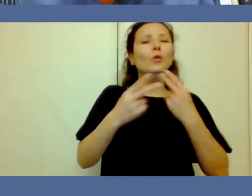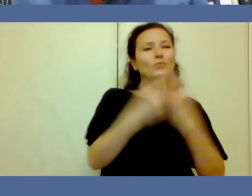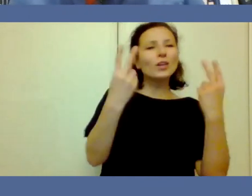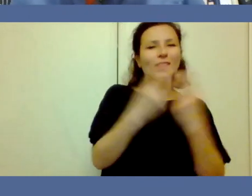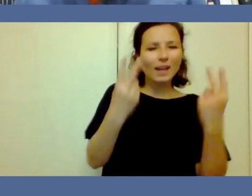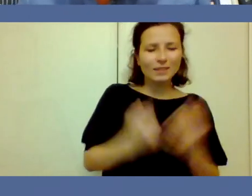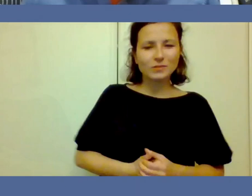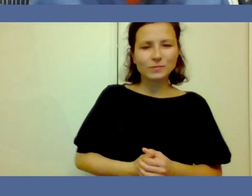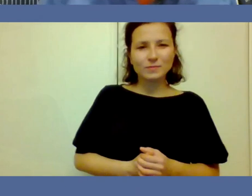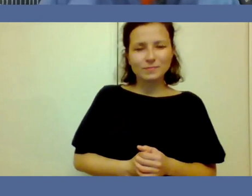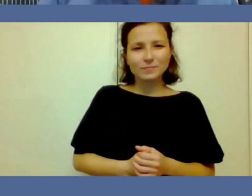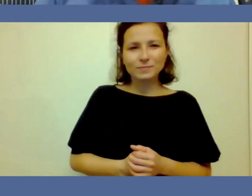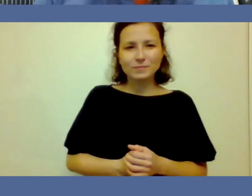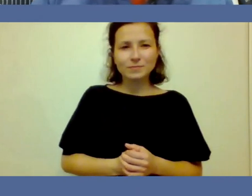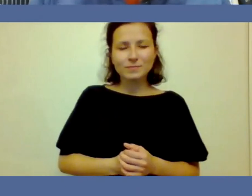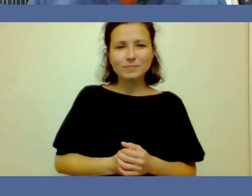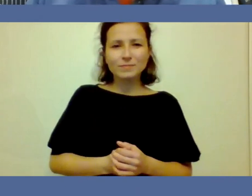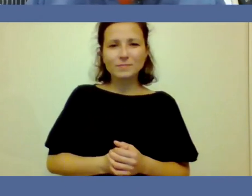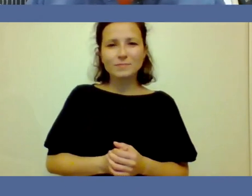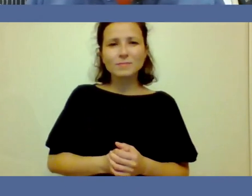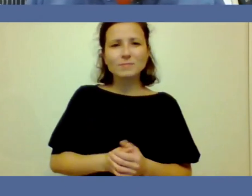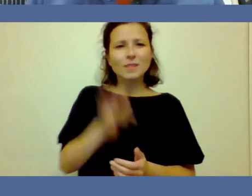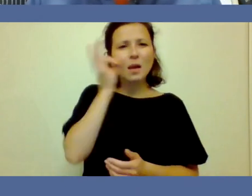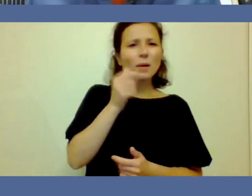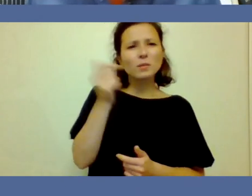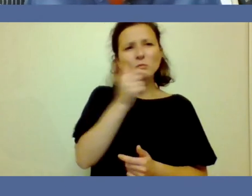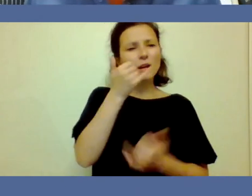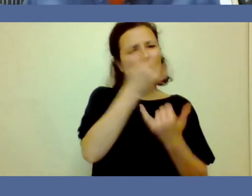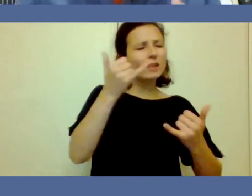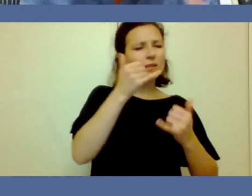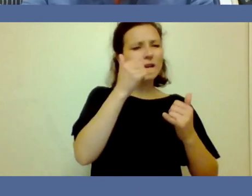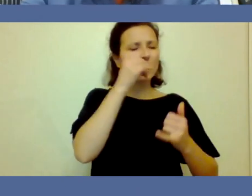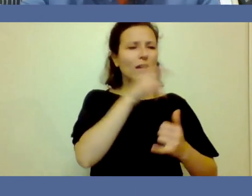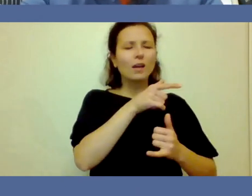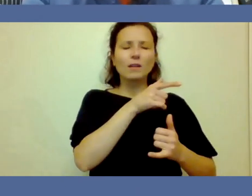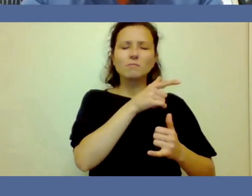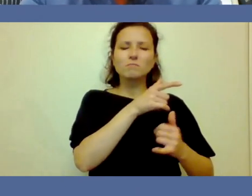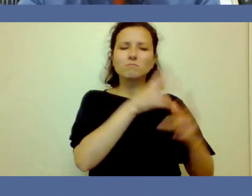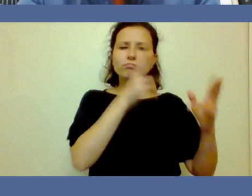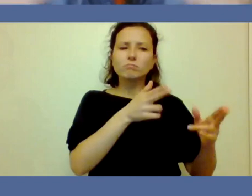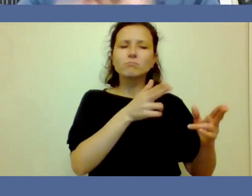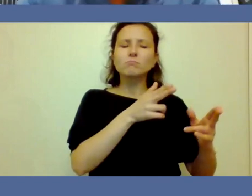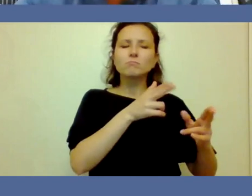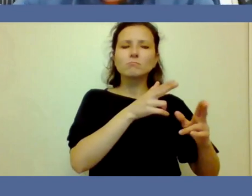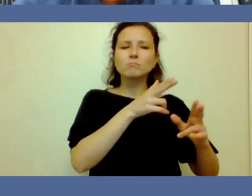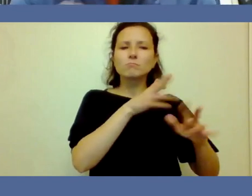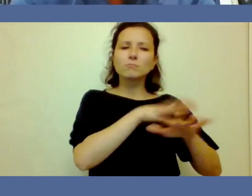musiała w zupełnie innych ramach poruszać, ściśle określonych, a pisarz jest wolny, a